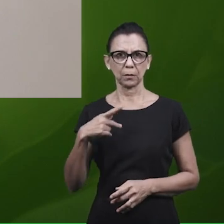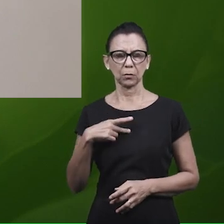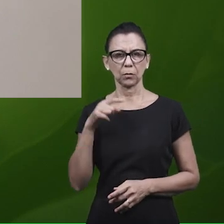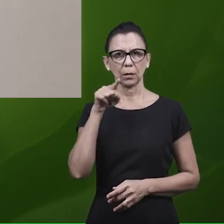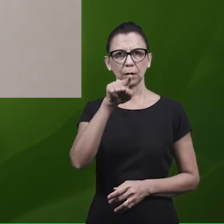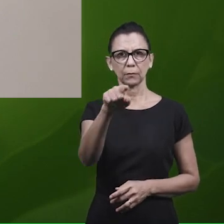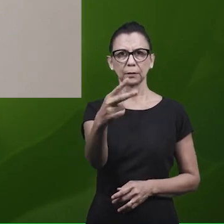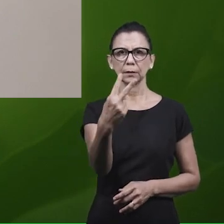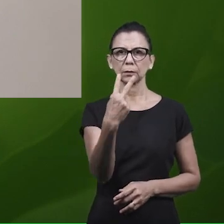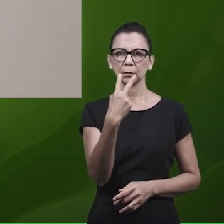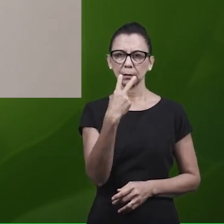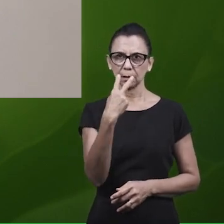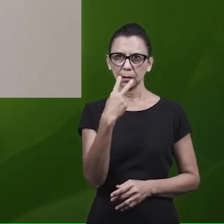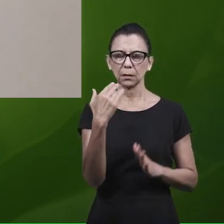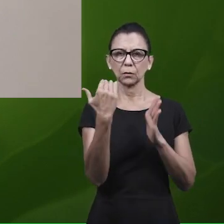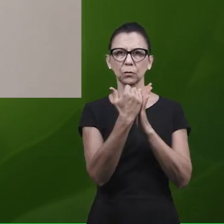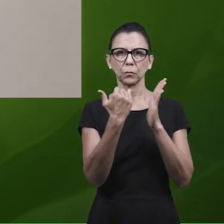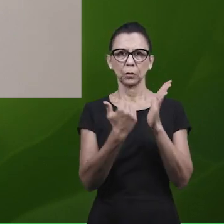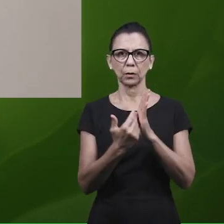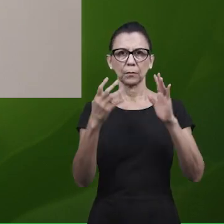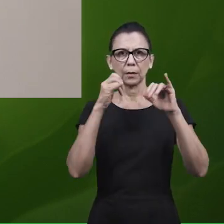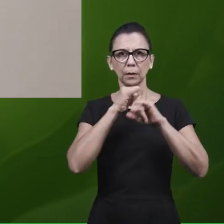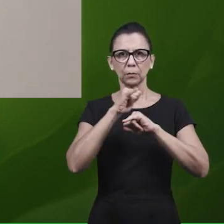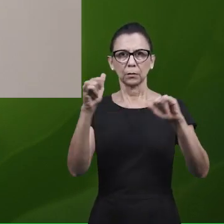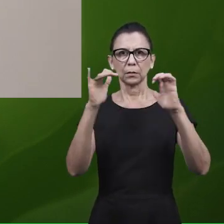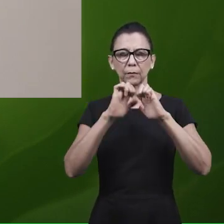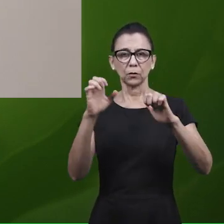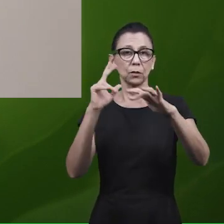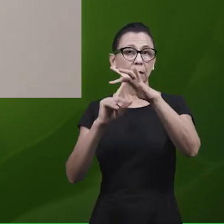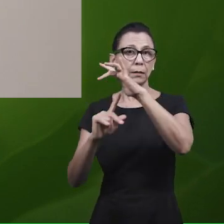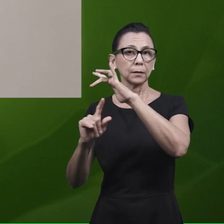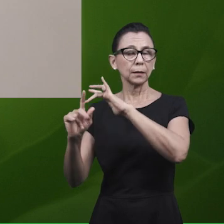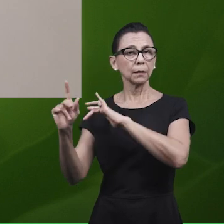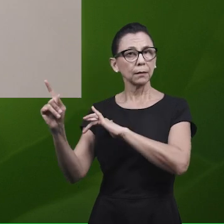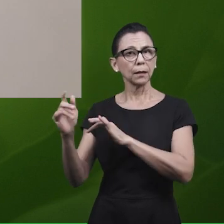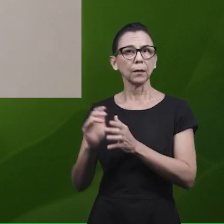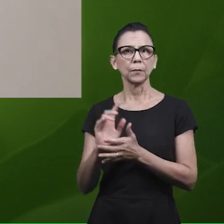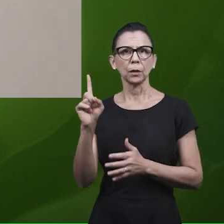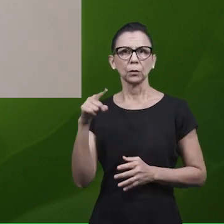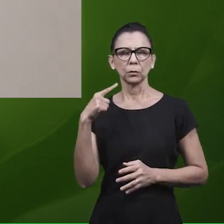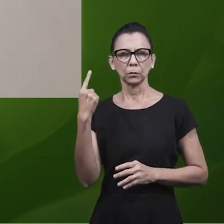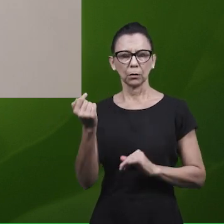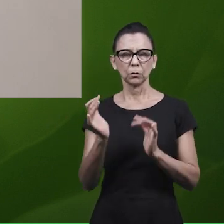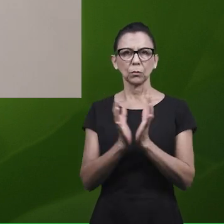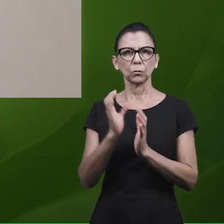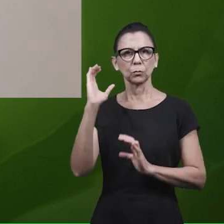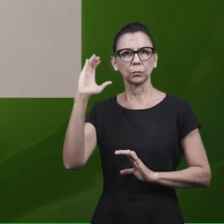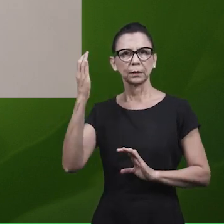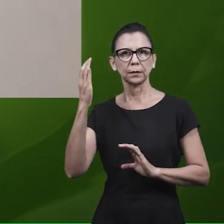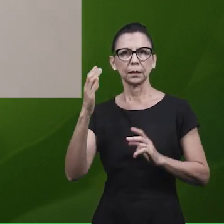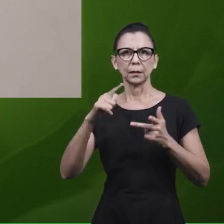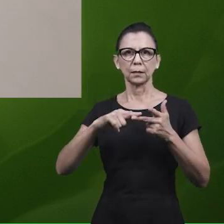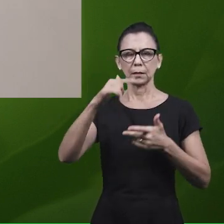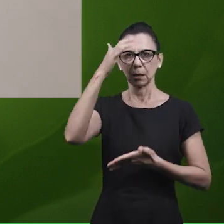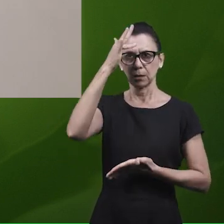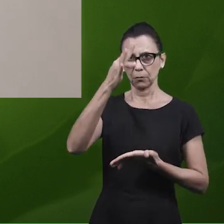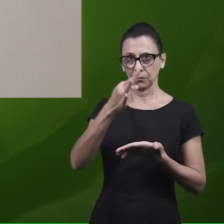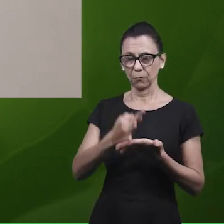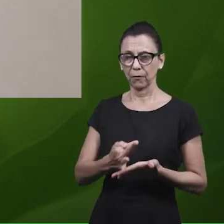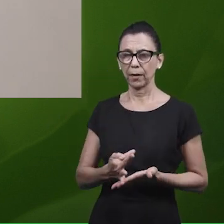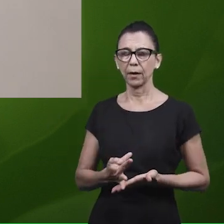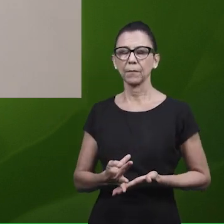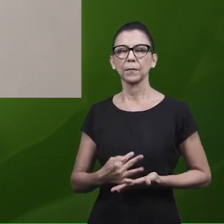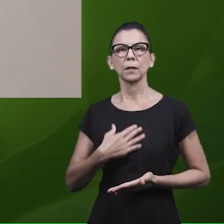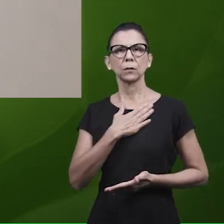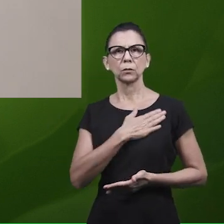frères qui nous assistent dans le programme en annonçant l'évangile éternel. Nous, du groupe Science et Foi, nous